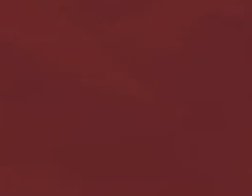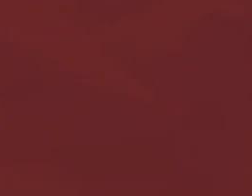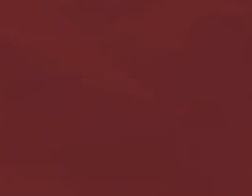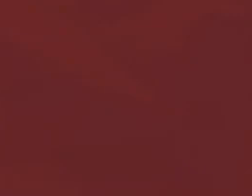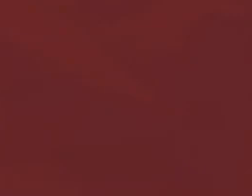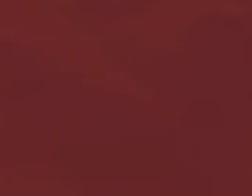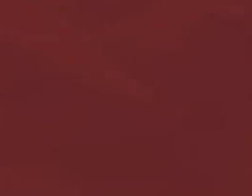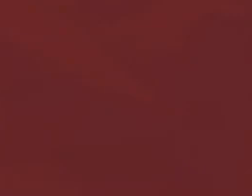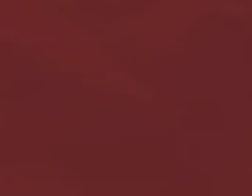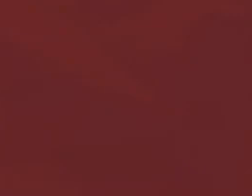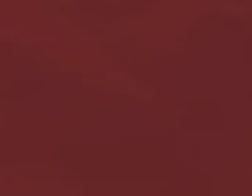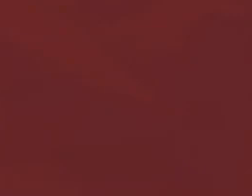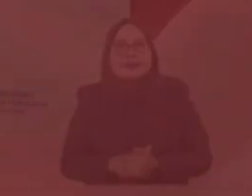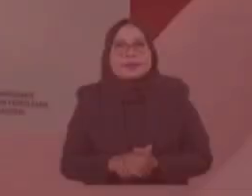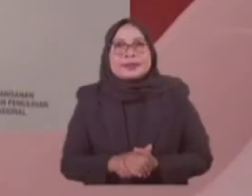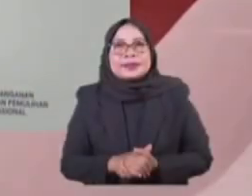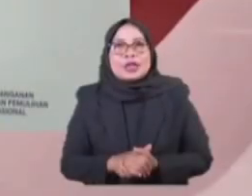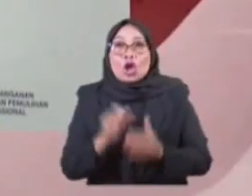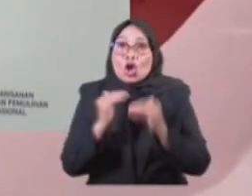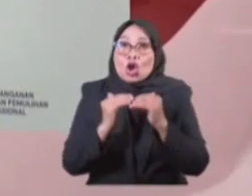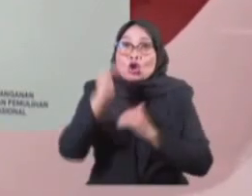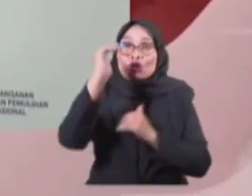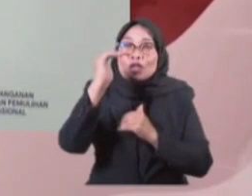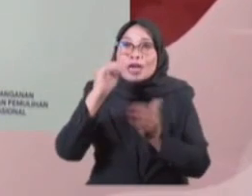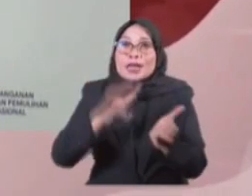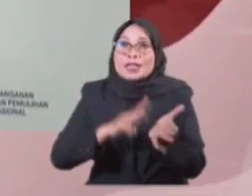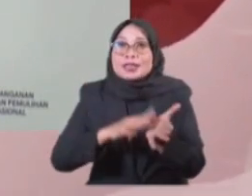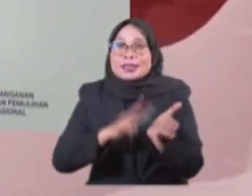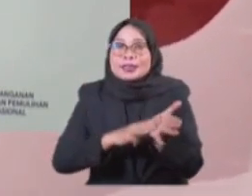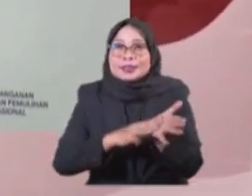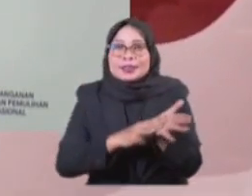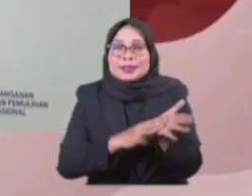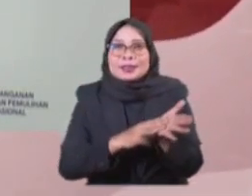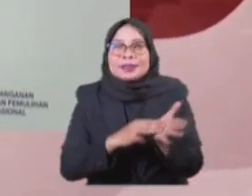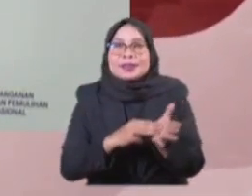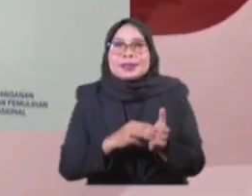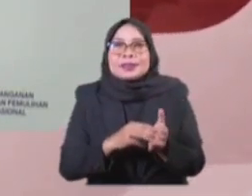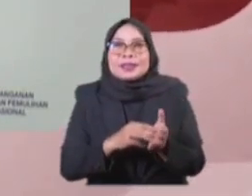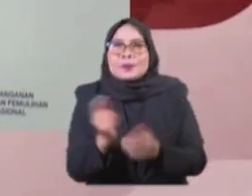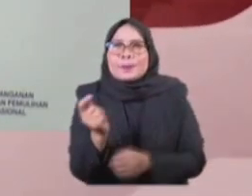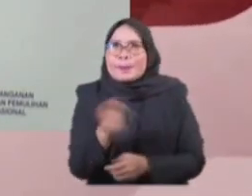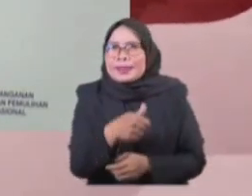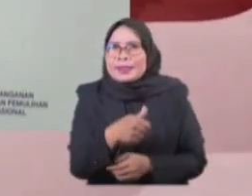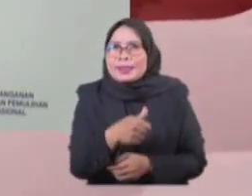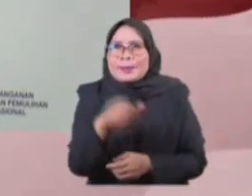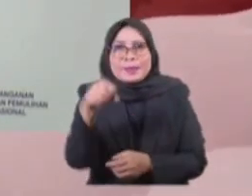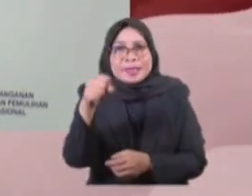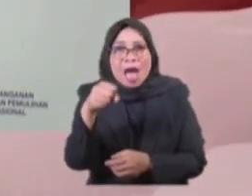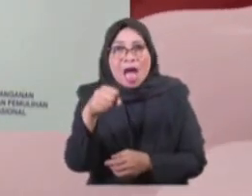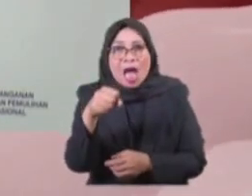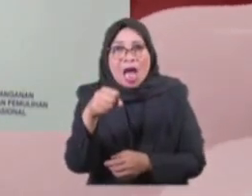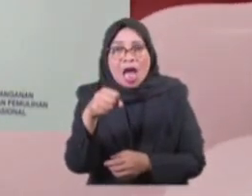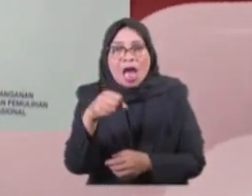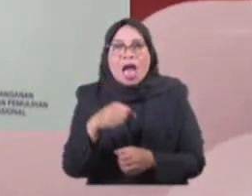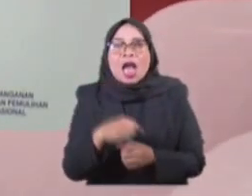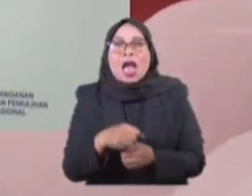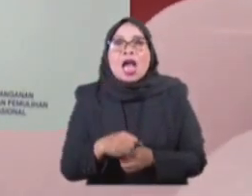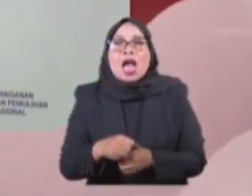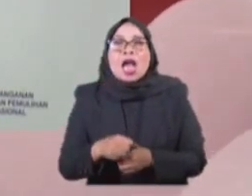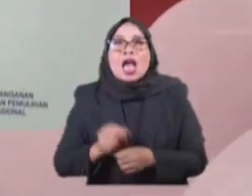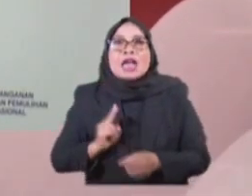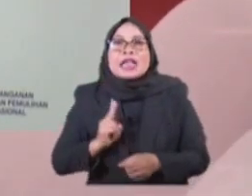hai Hai lonjakan kasus yang segera cepat ini hanya bisa